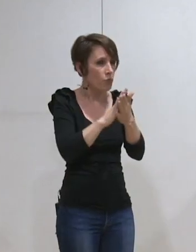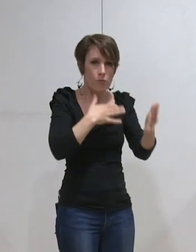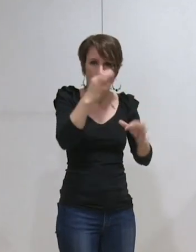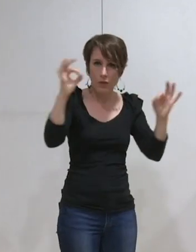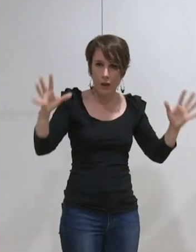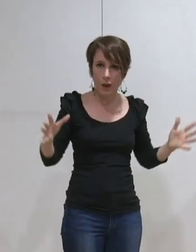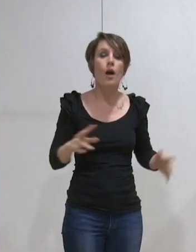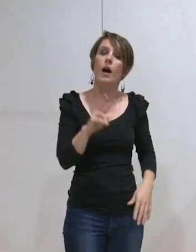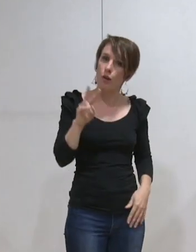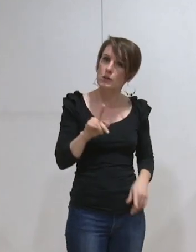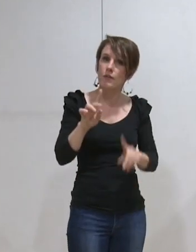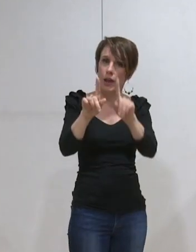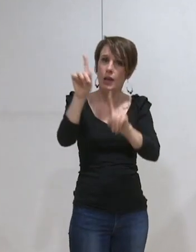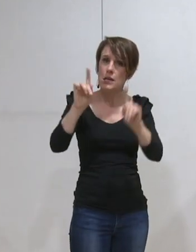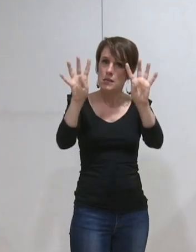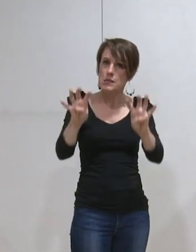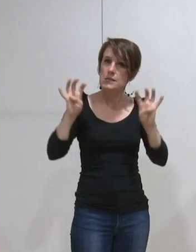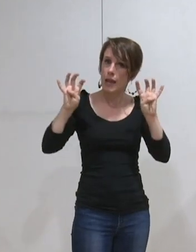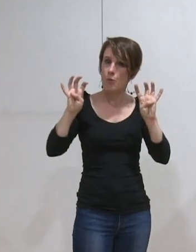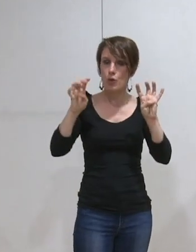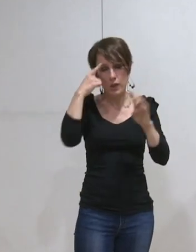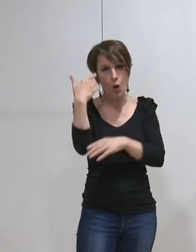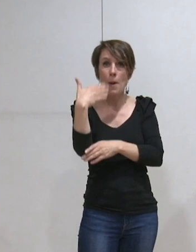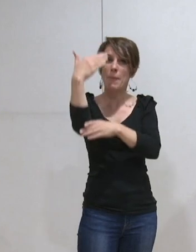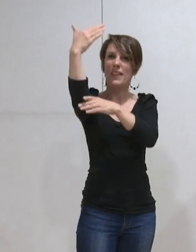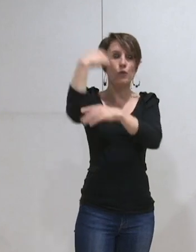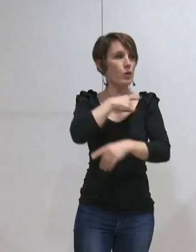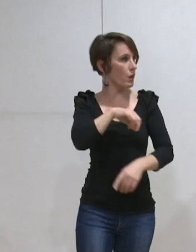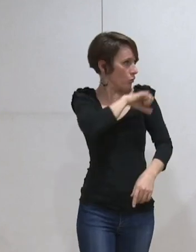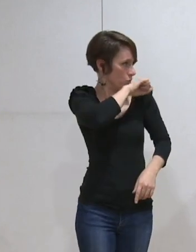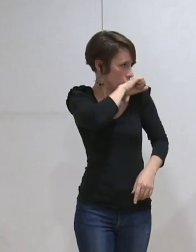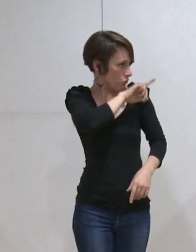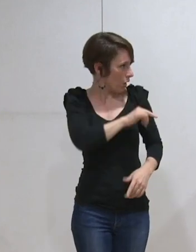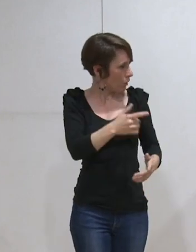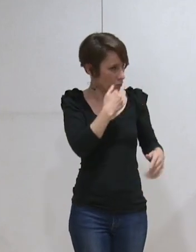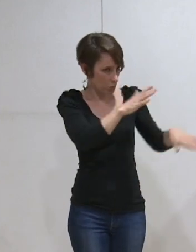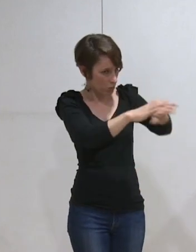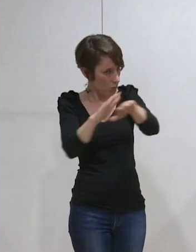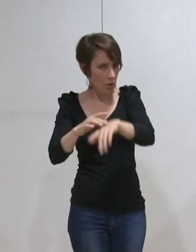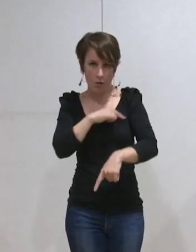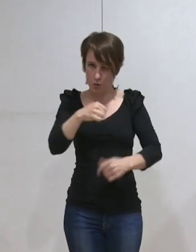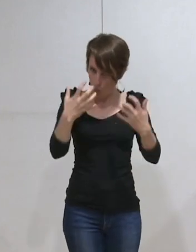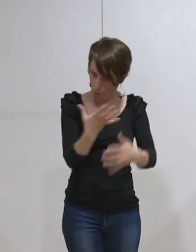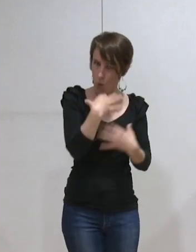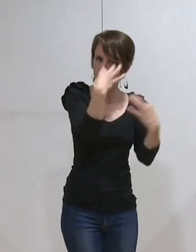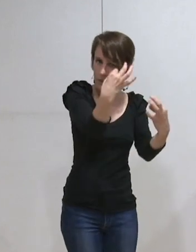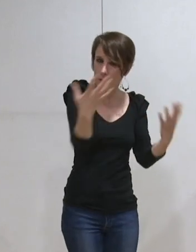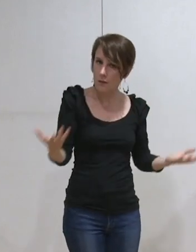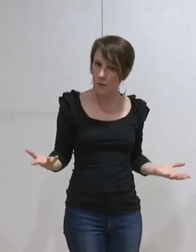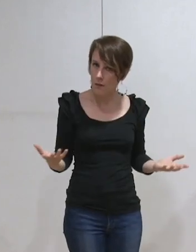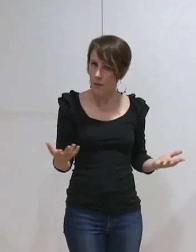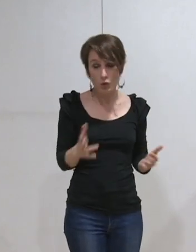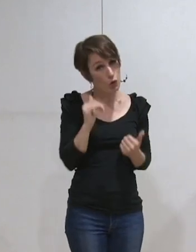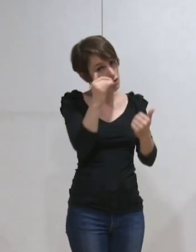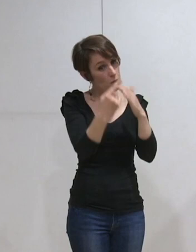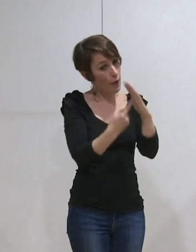cérémonies à caractère patriotique nous sont à nous très chers donc je tiens absolument à vous rappeler que nous voulons y être invités et j'espère que cet incident